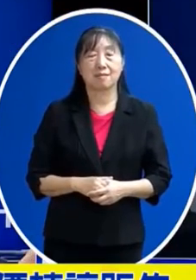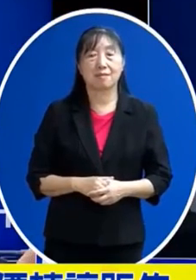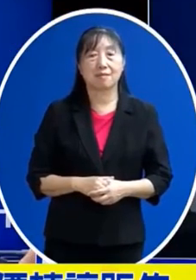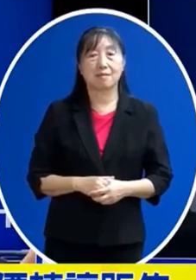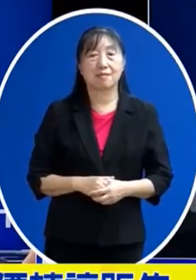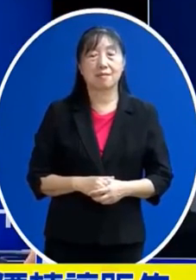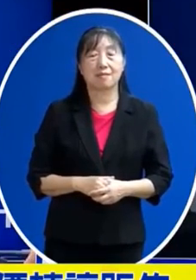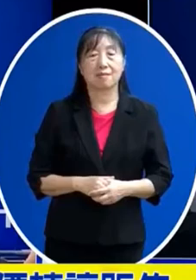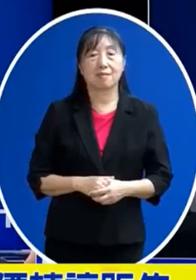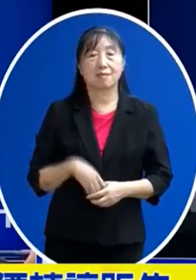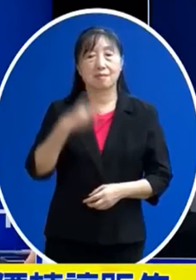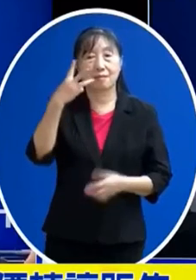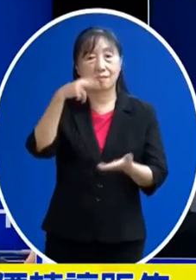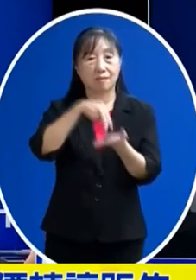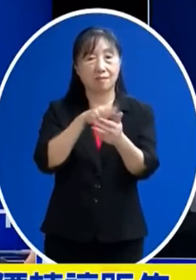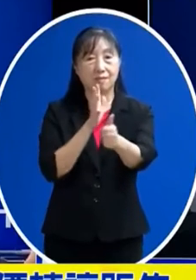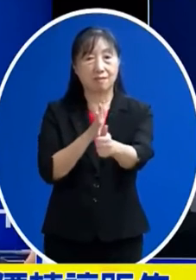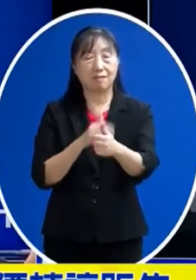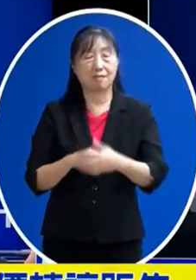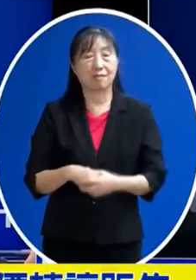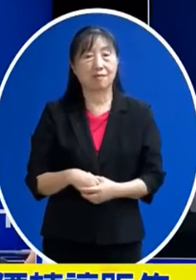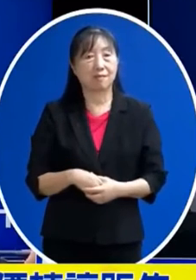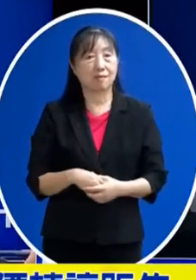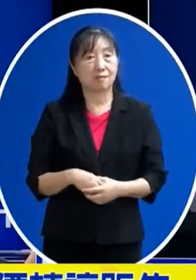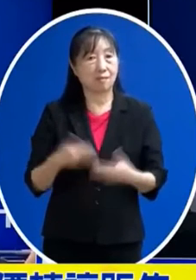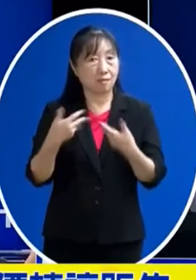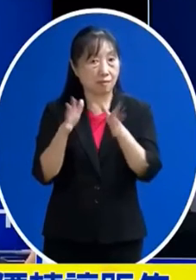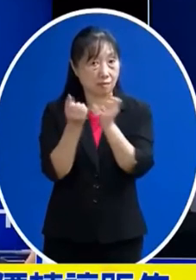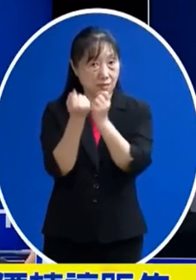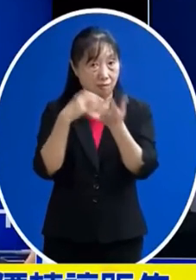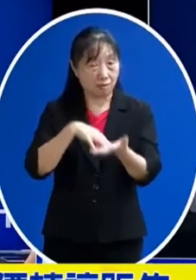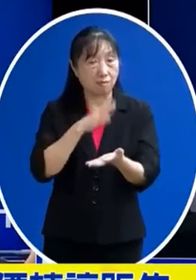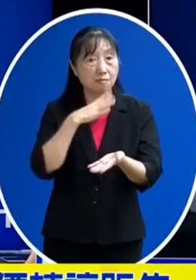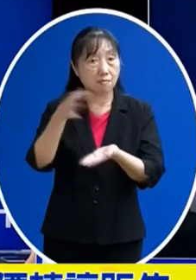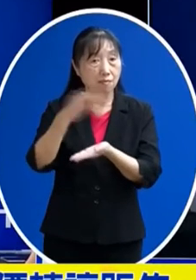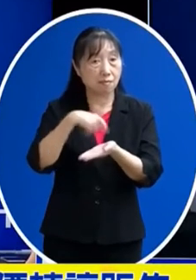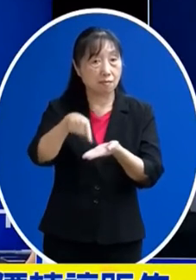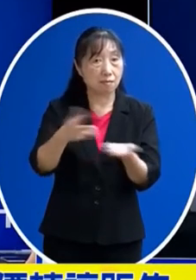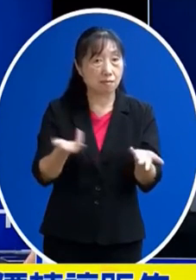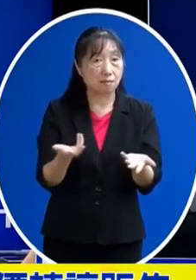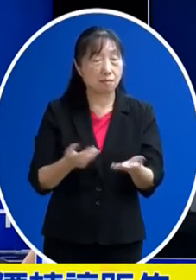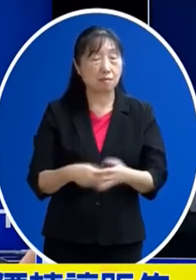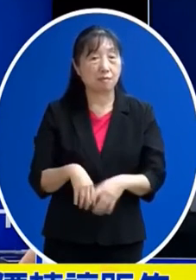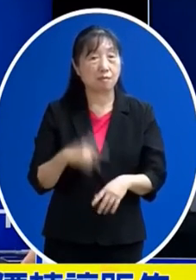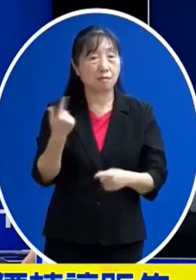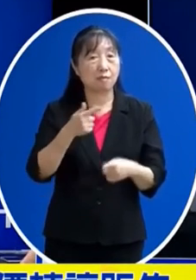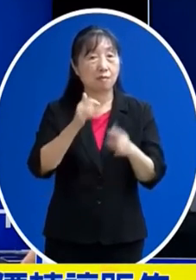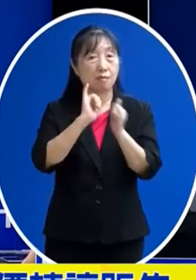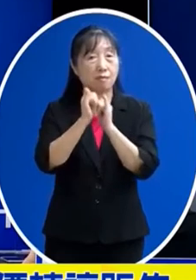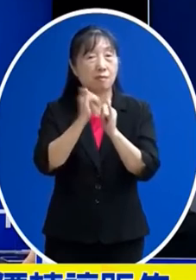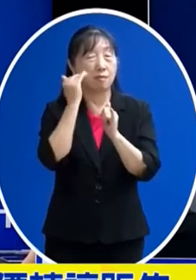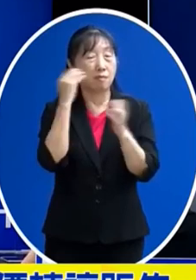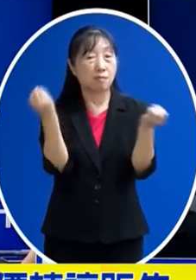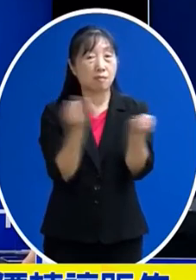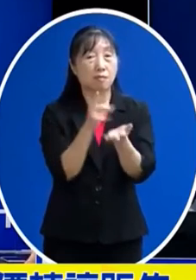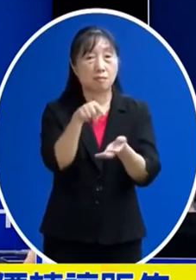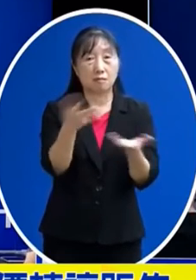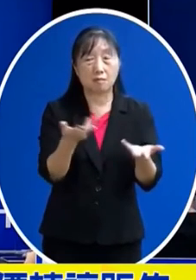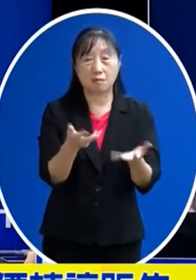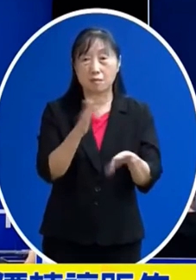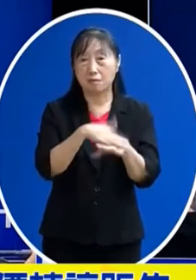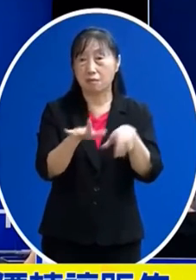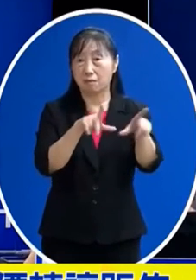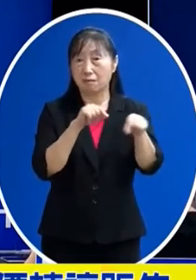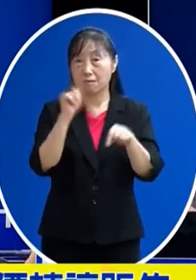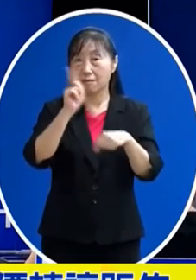副座好，三立提问，想问这个莫德纳兜售的问题，那像民众有这样子的行为的话，我们可以依照